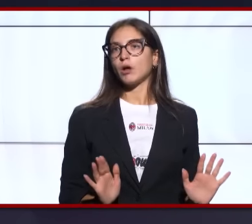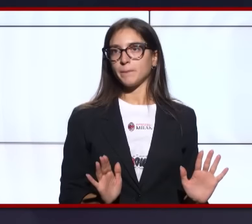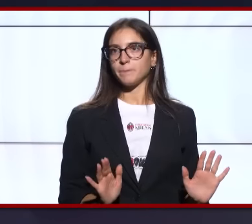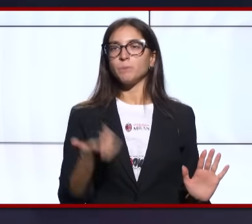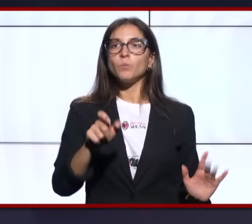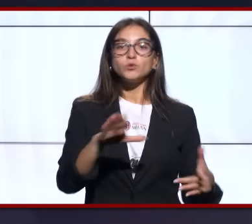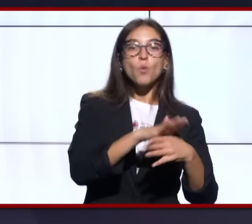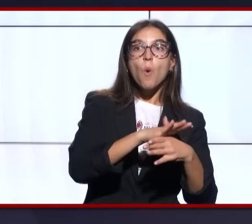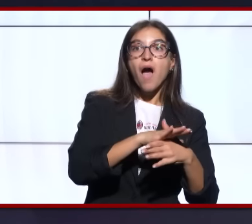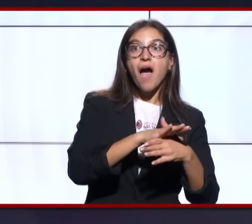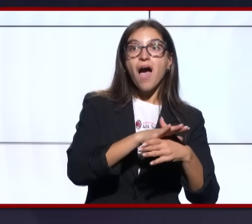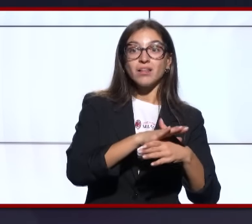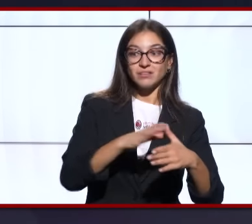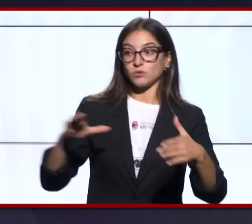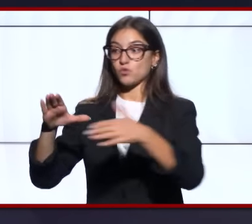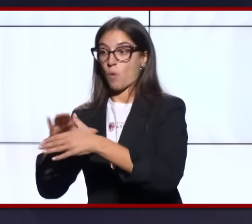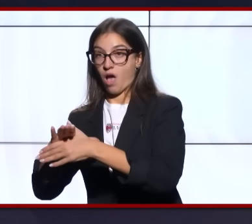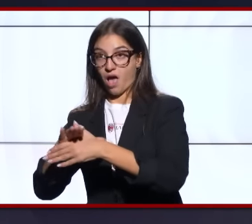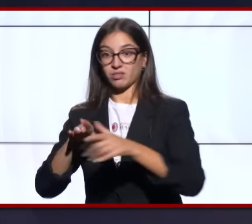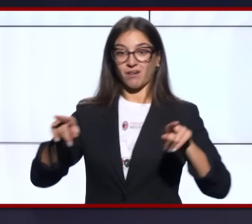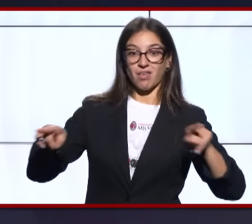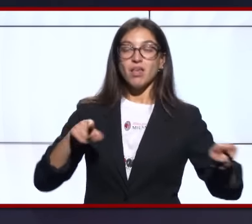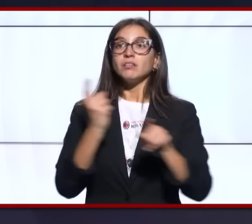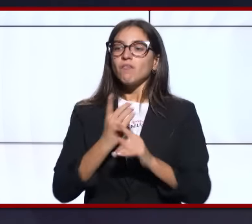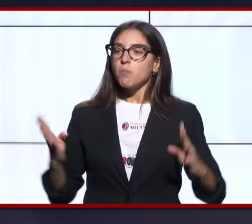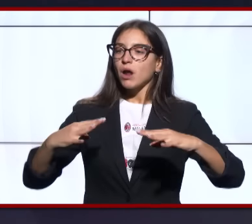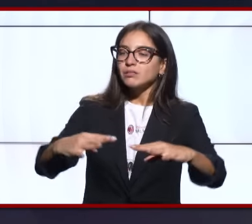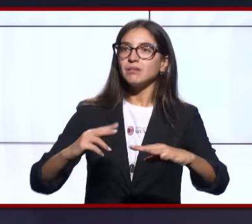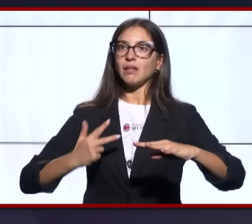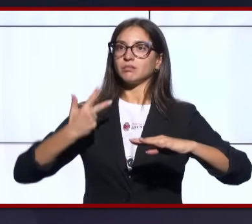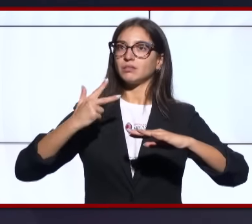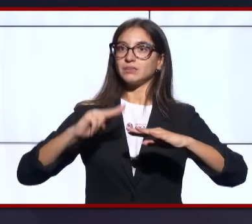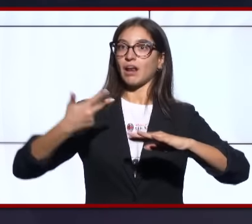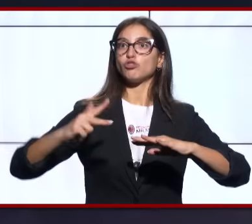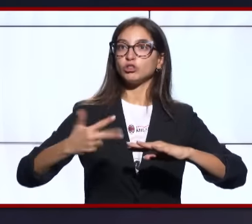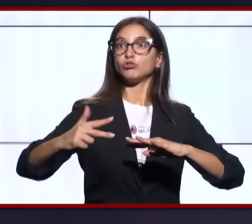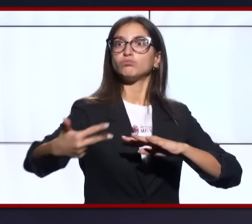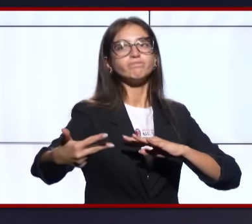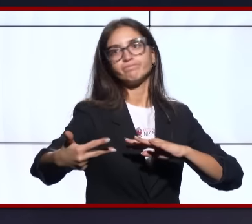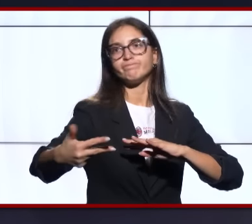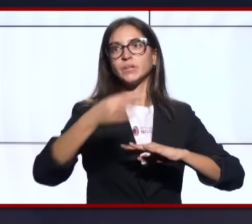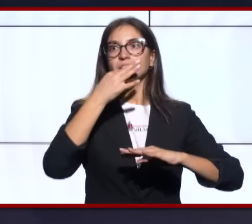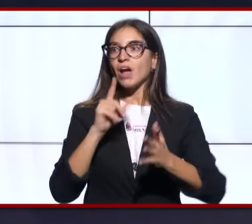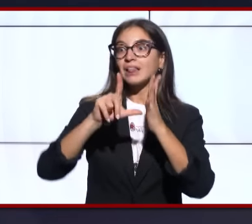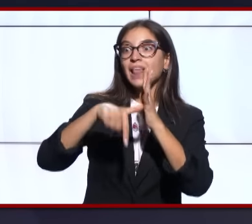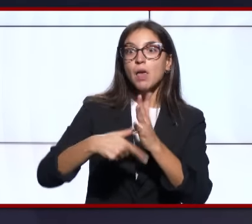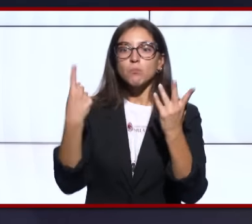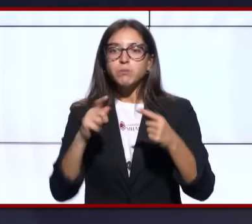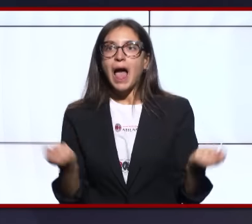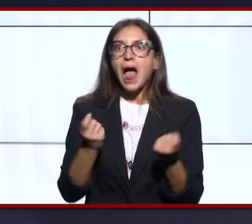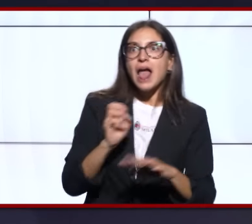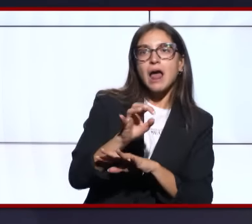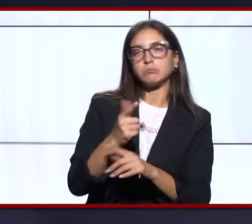squadra che giocano di tre in tre giorni non hanno tempo per lavorare praticamente niente e preparare